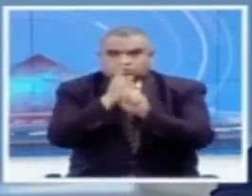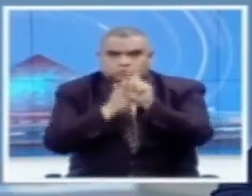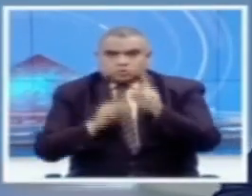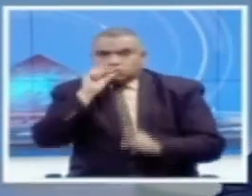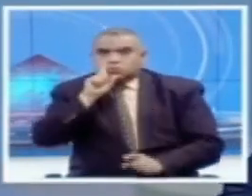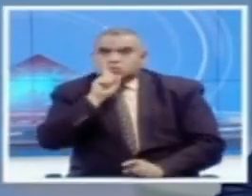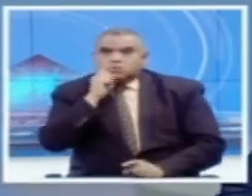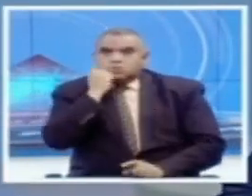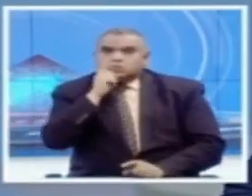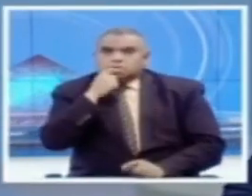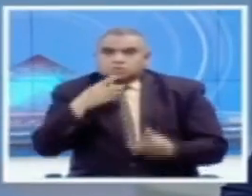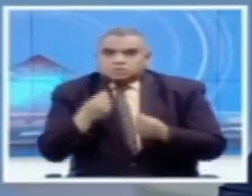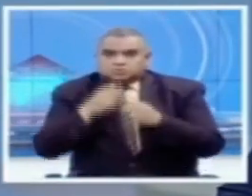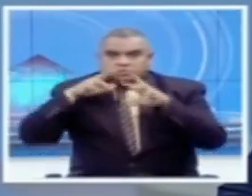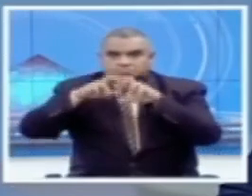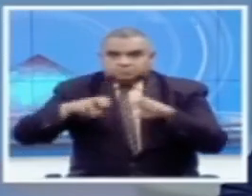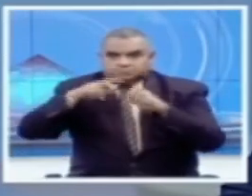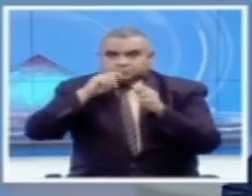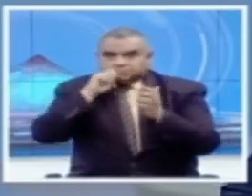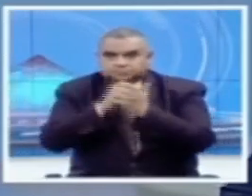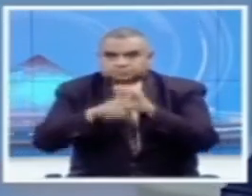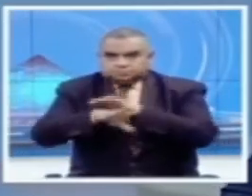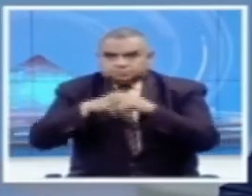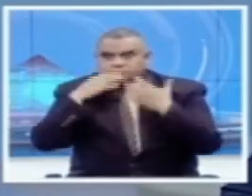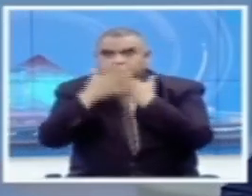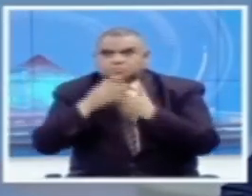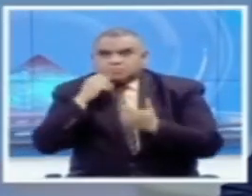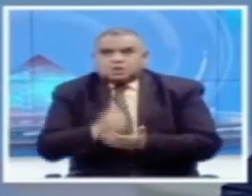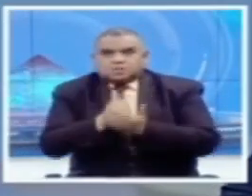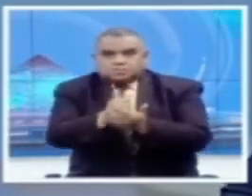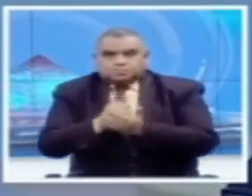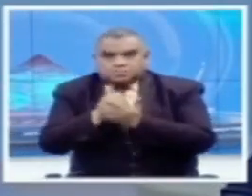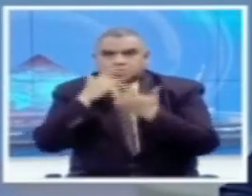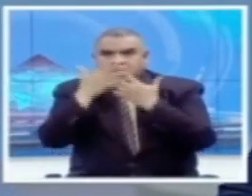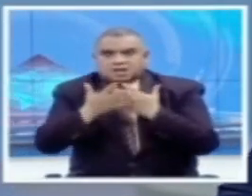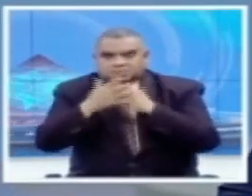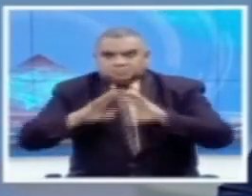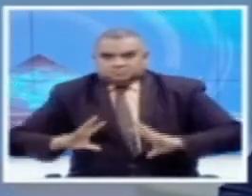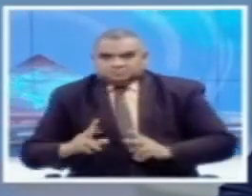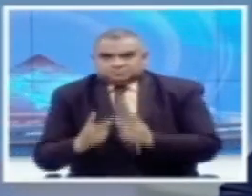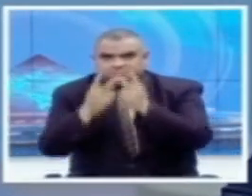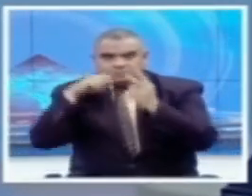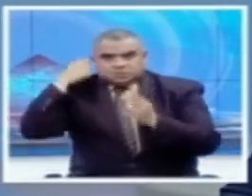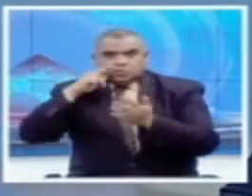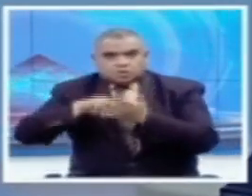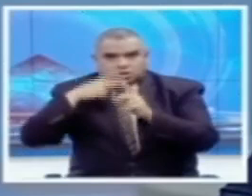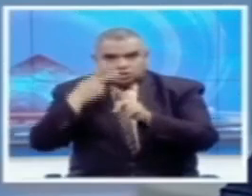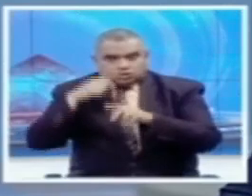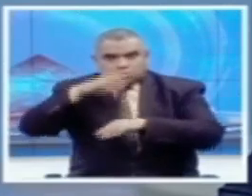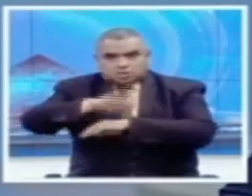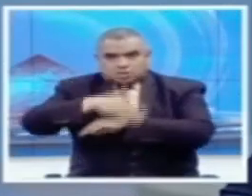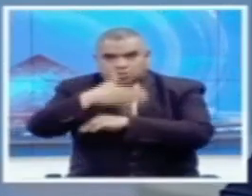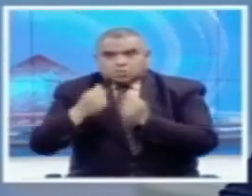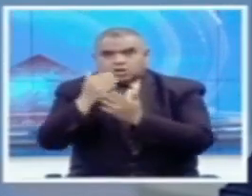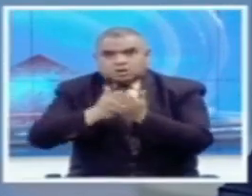مصطفى مدبولي اجتماعا لمتابعة موقف تنفيذ المشروعات الممولة من شركاء التنمية بحضور وزراء التخطيط والتنمية